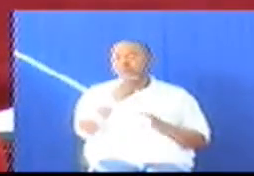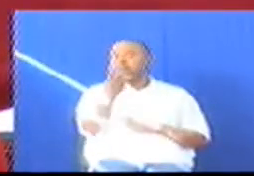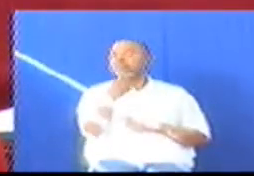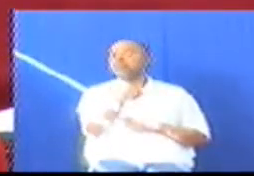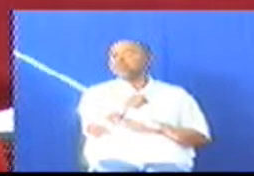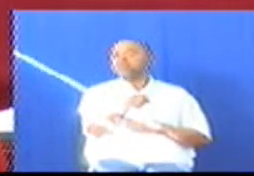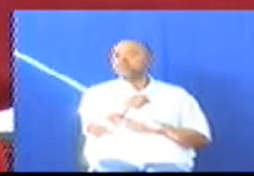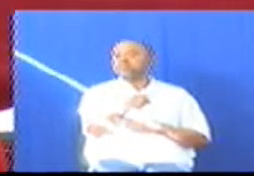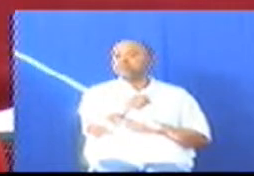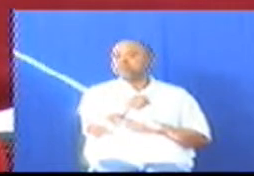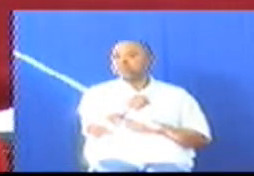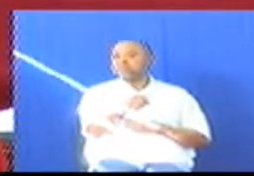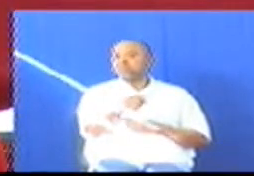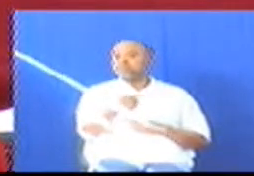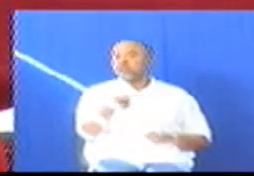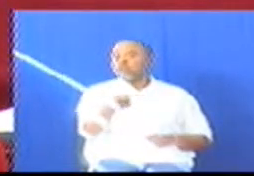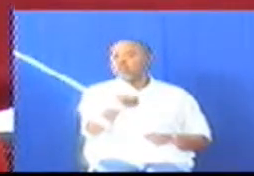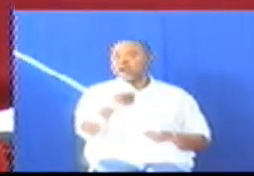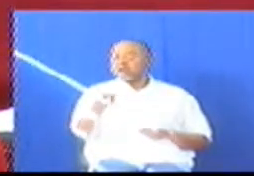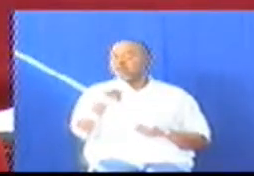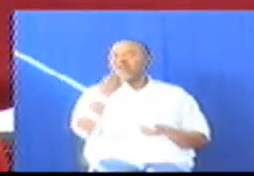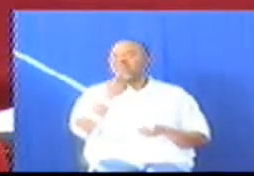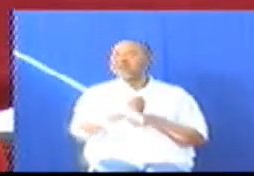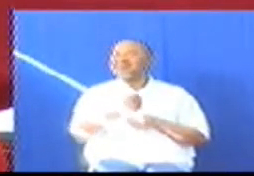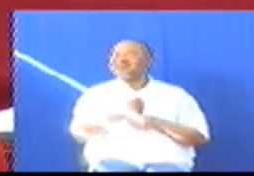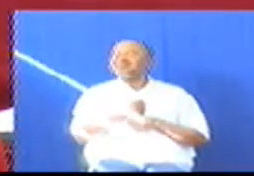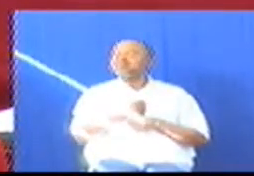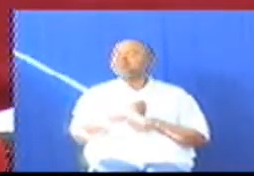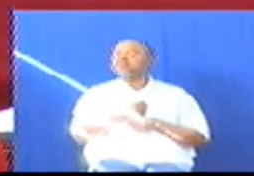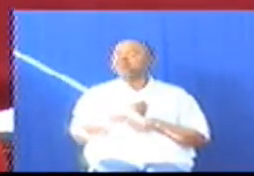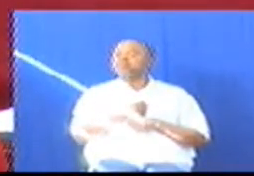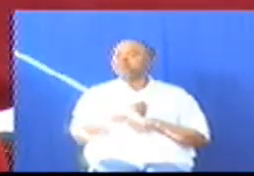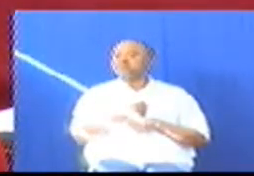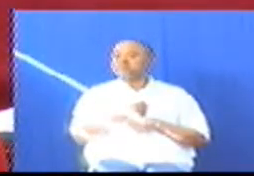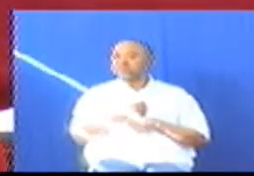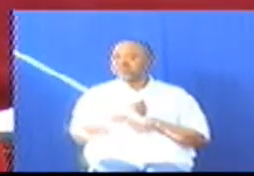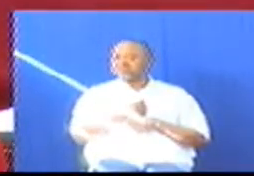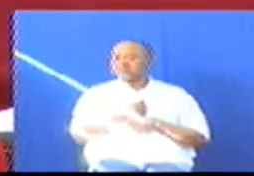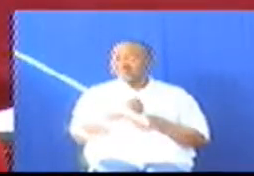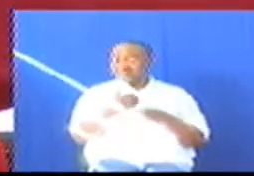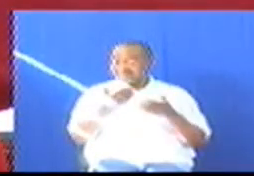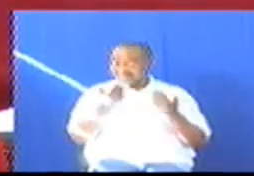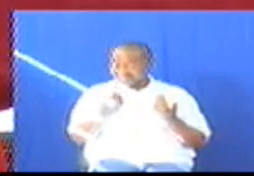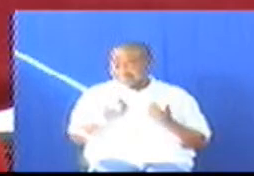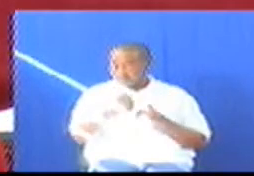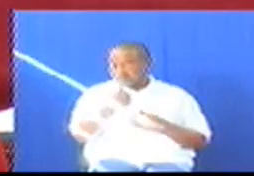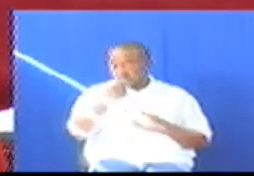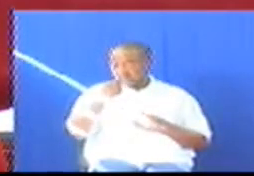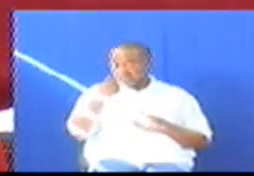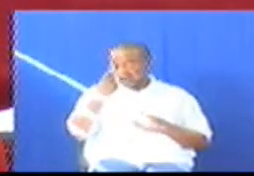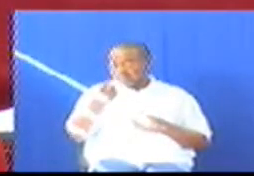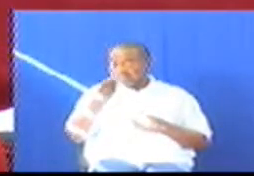bilioni 11,148 wanadaiwa wafanyakazi 168. Hebu chukua